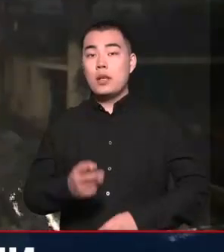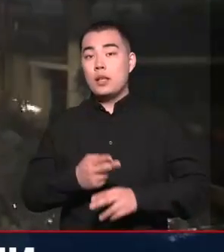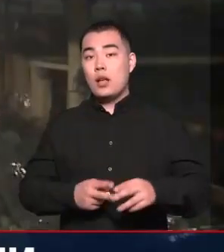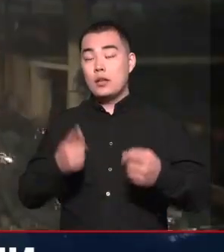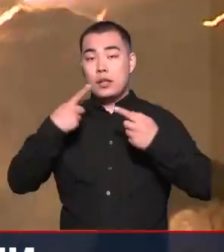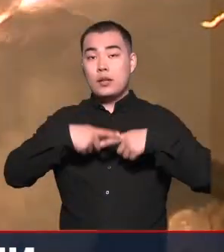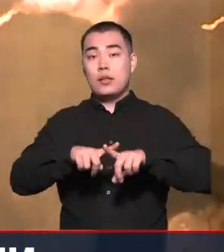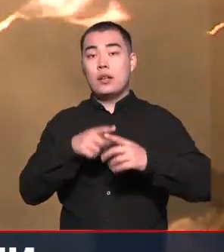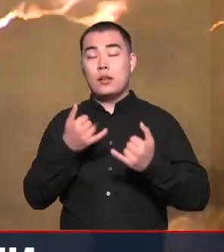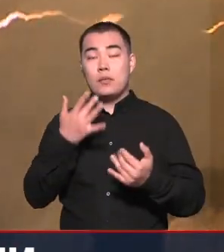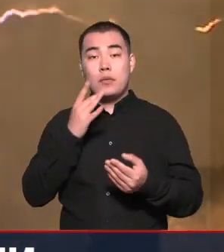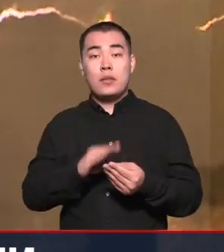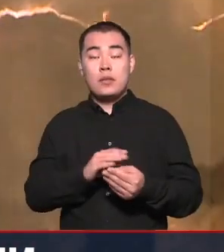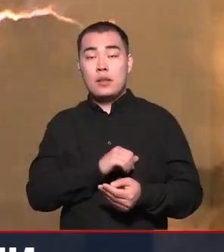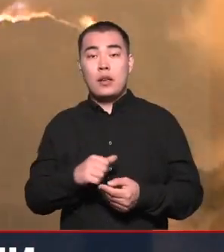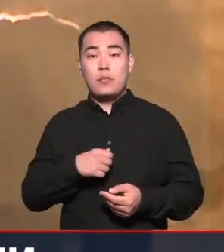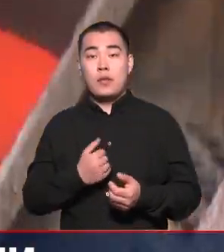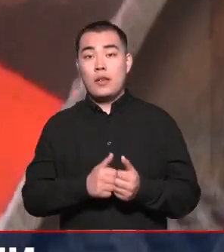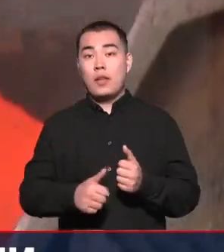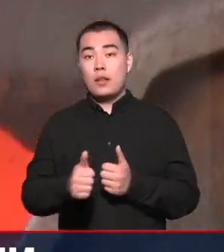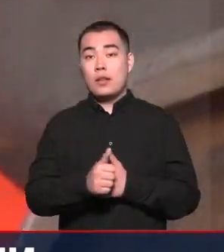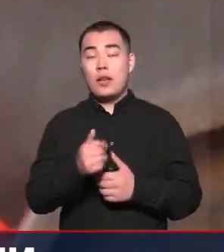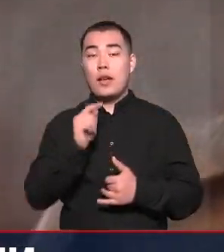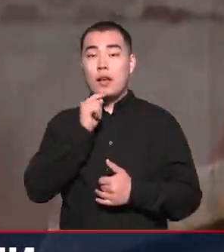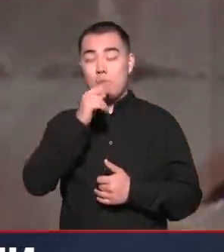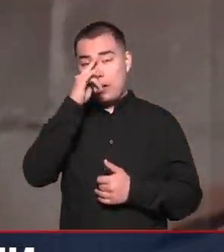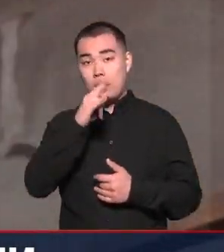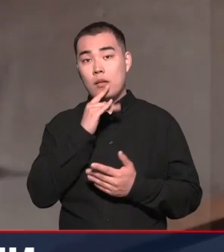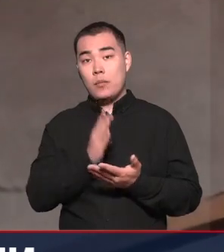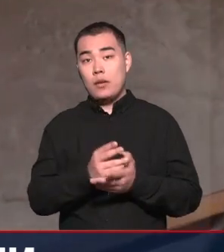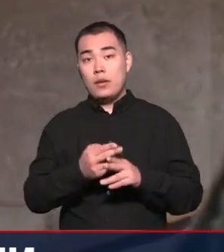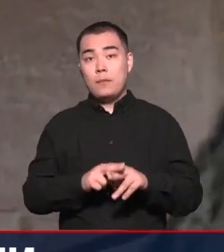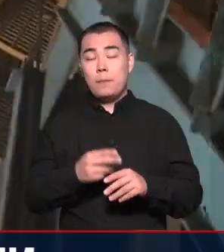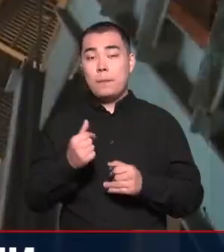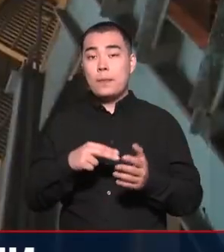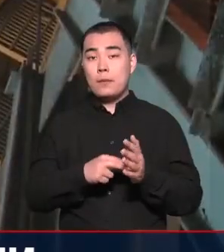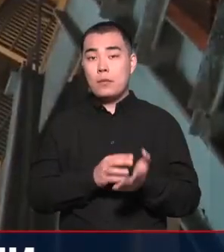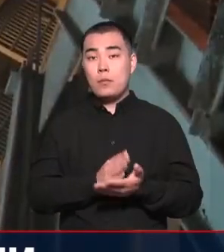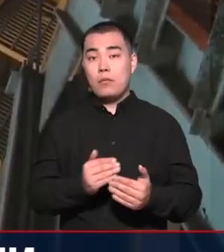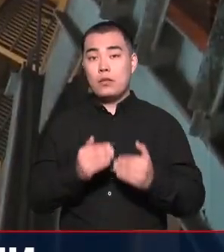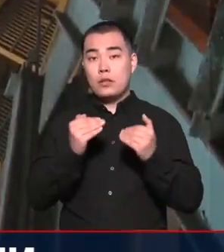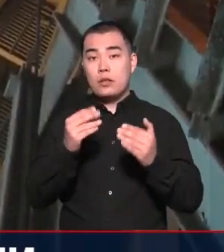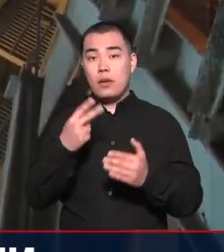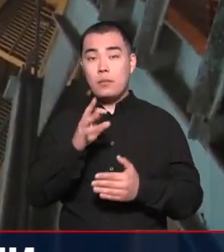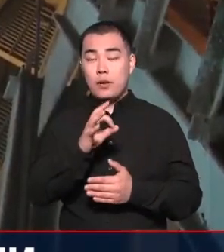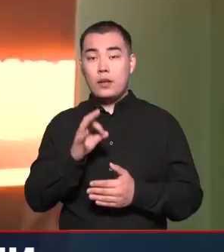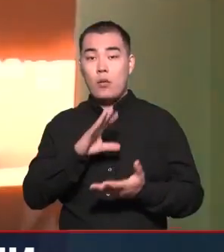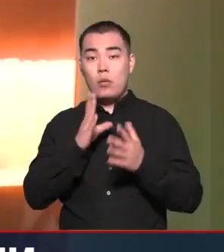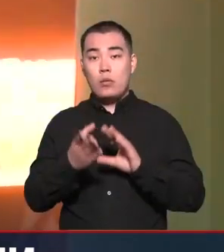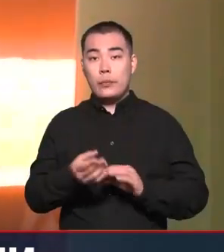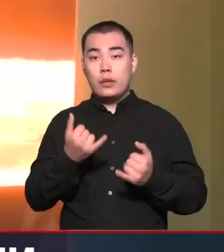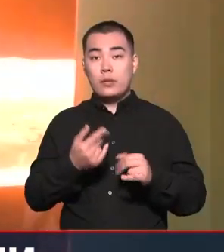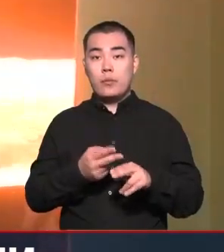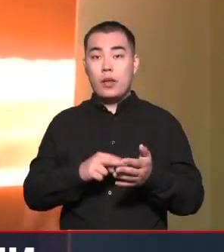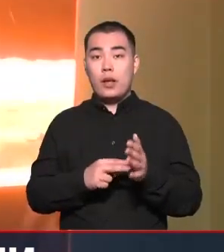Металлургическая промышленность по-прежнему является одной из ведущих отраслей экономики Казахстана. На ее долю приходится свыше 20% от общего